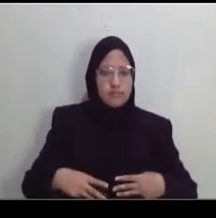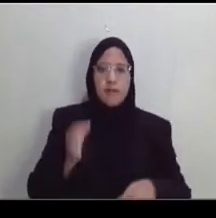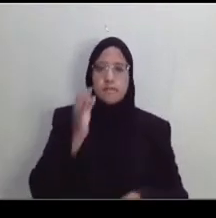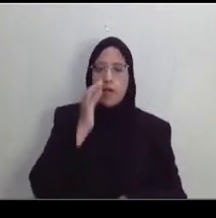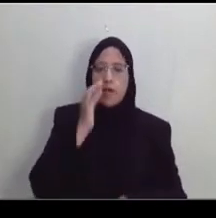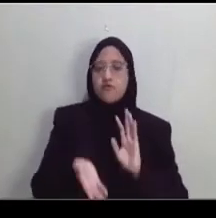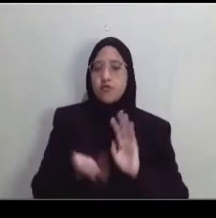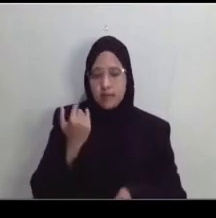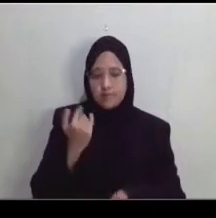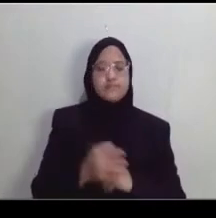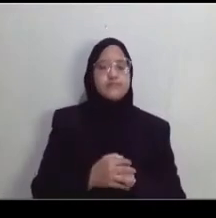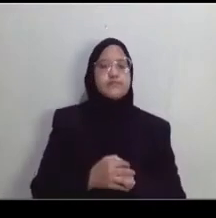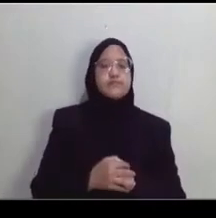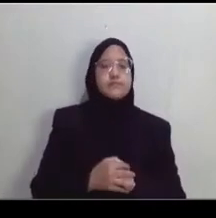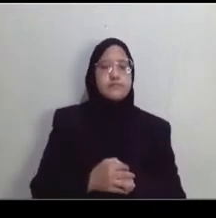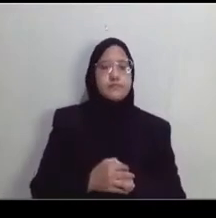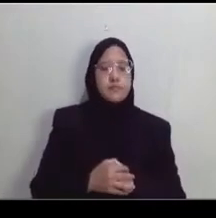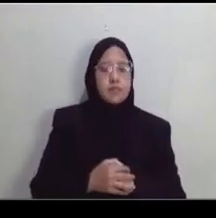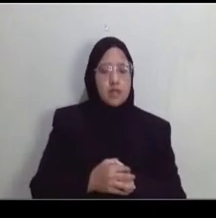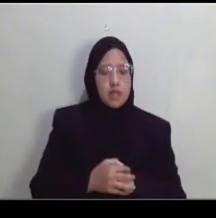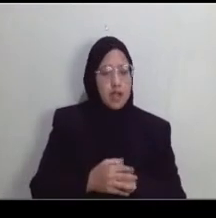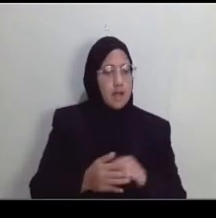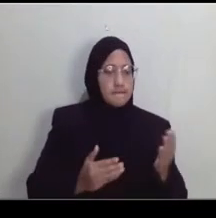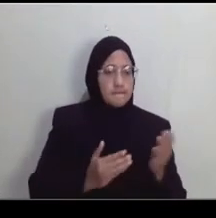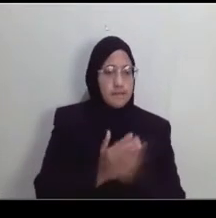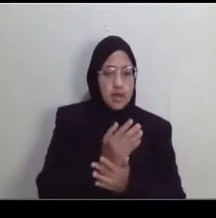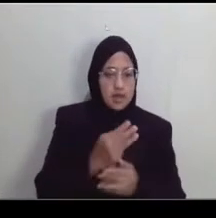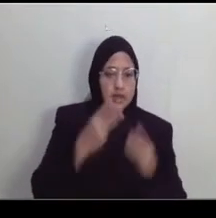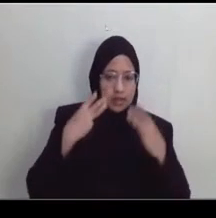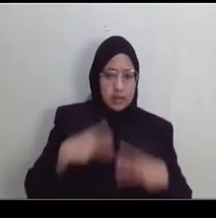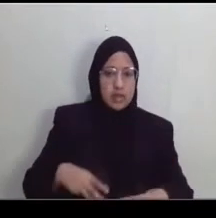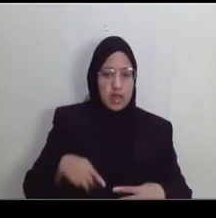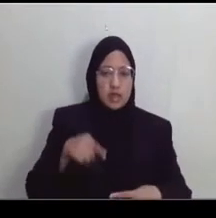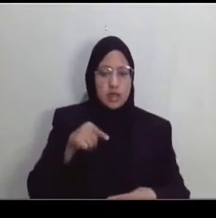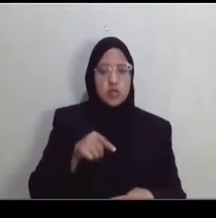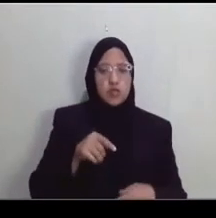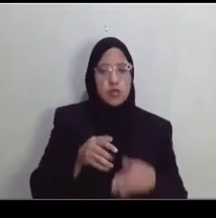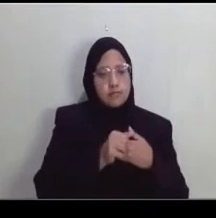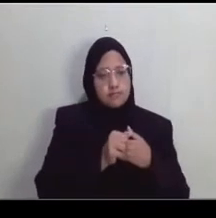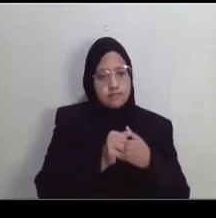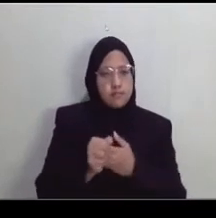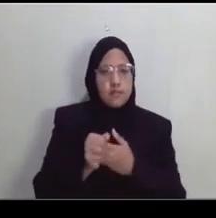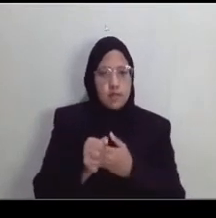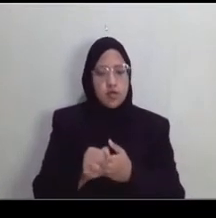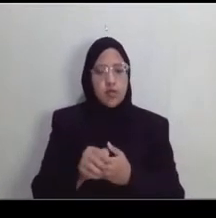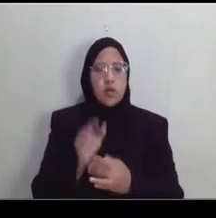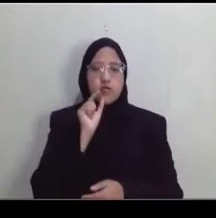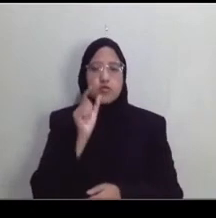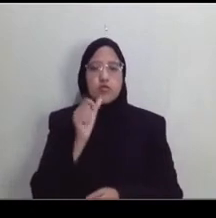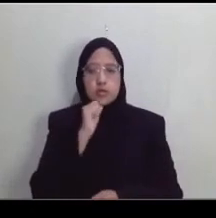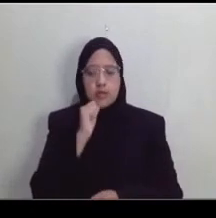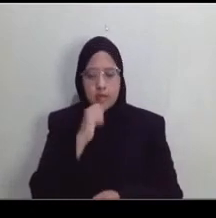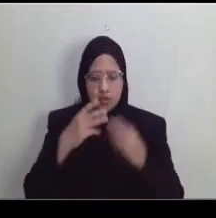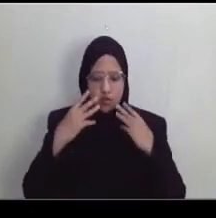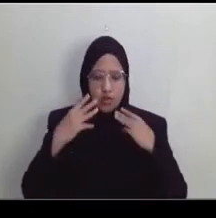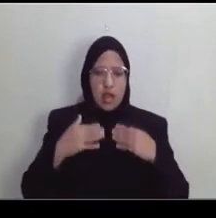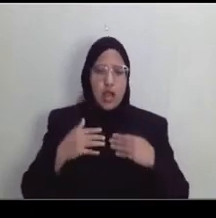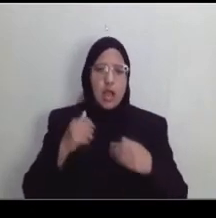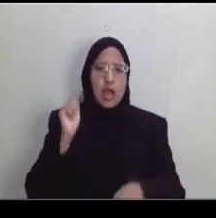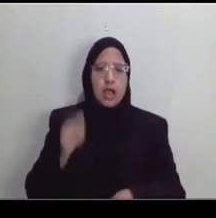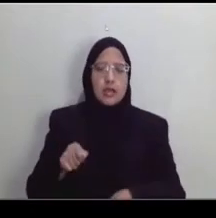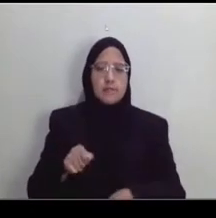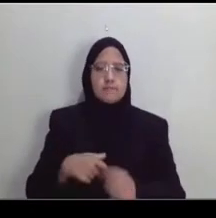dari kode etik sebagai pedomanil aku yang merupakan panduan bagi seorang hakim konstitusi untuk bersikap